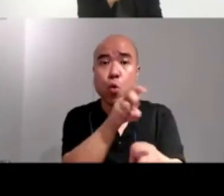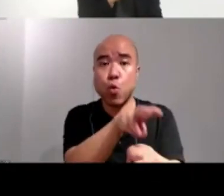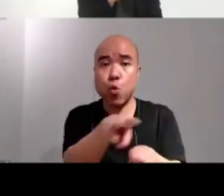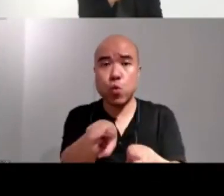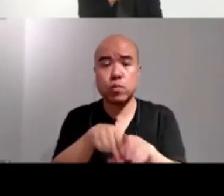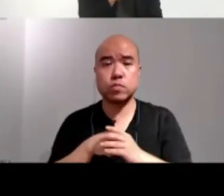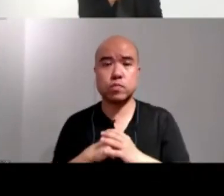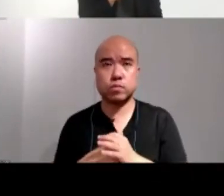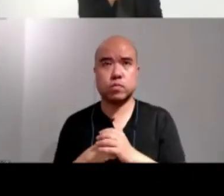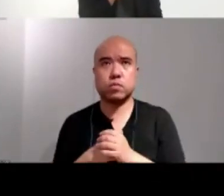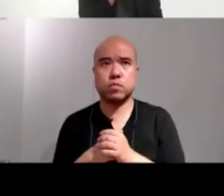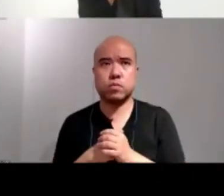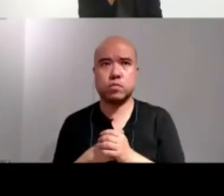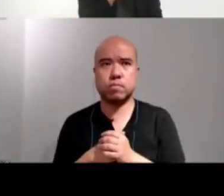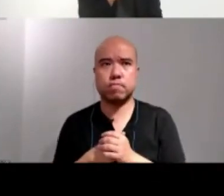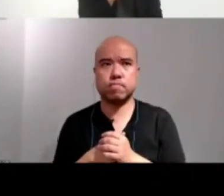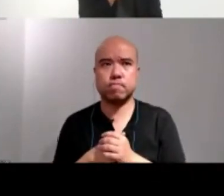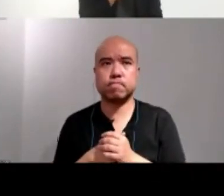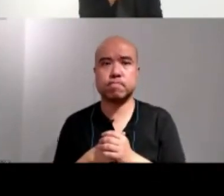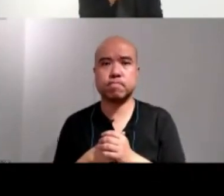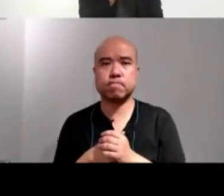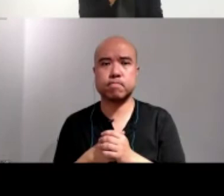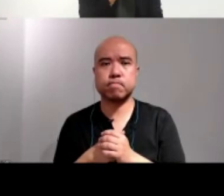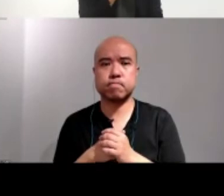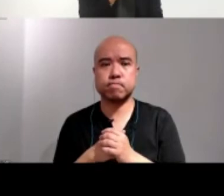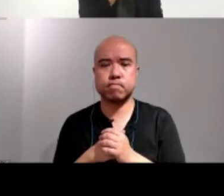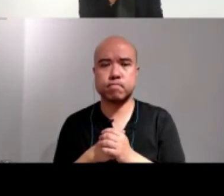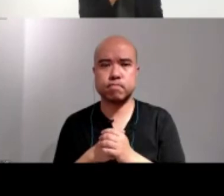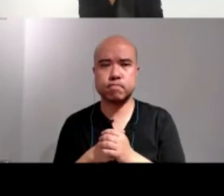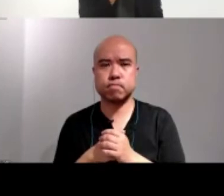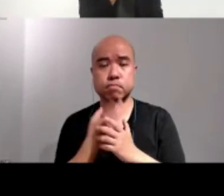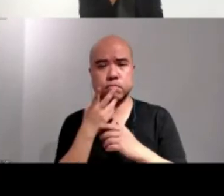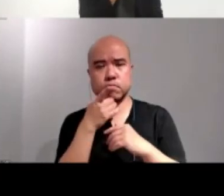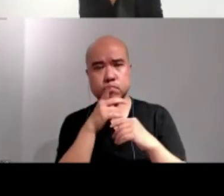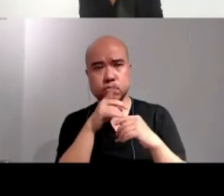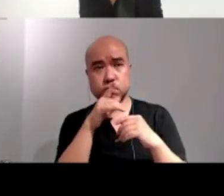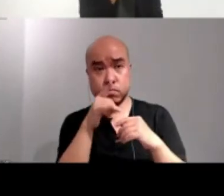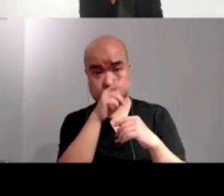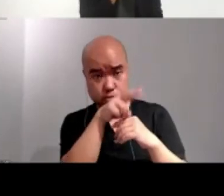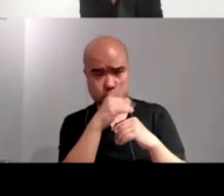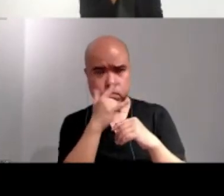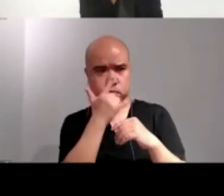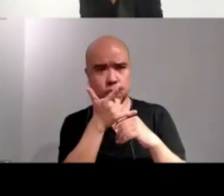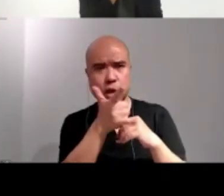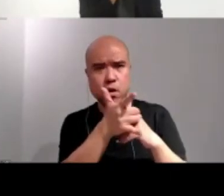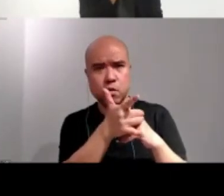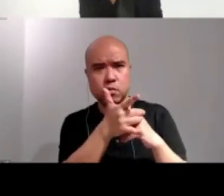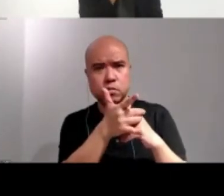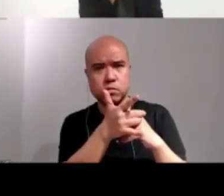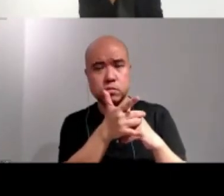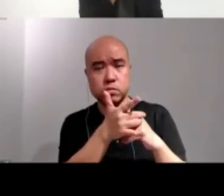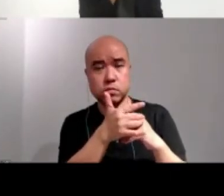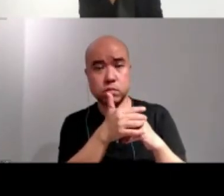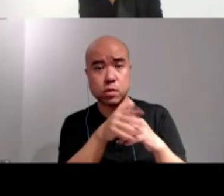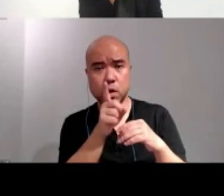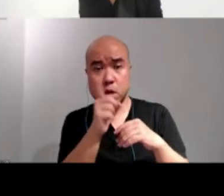都探訪了30户。當中我們發現了很多一些單位，本來是一些700-800尺的單位，就